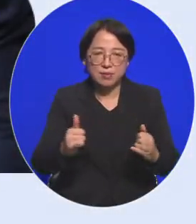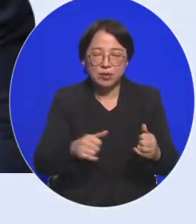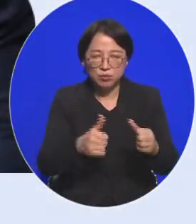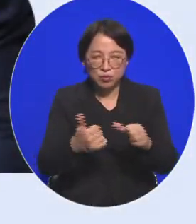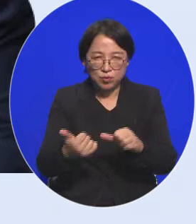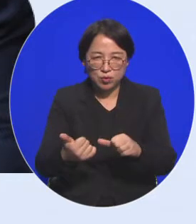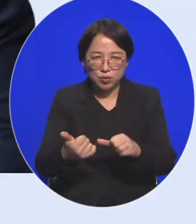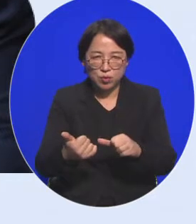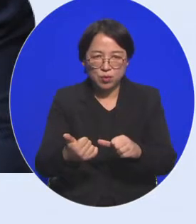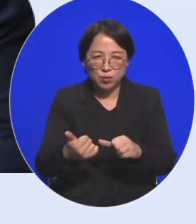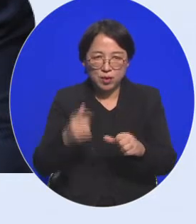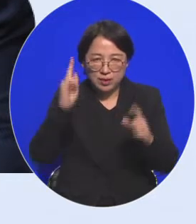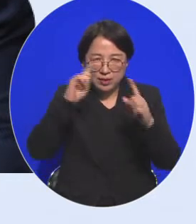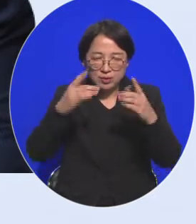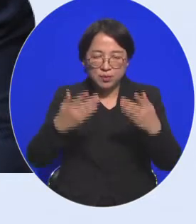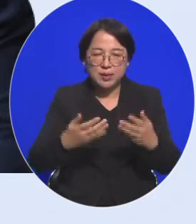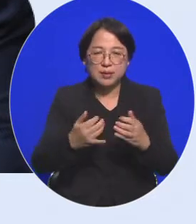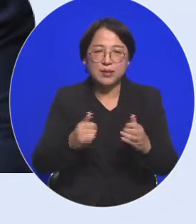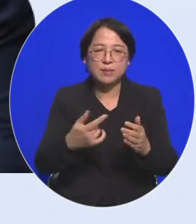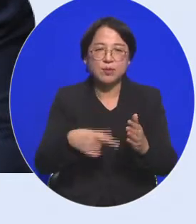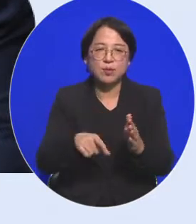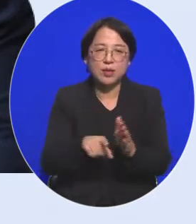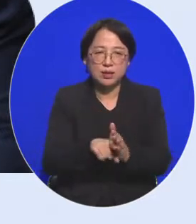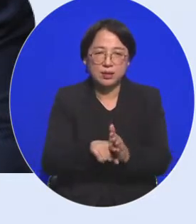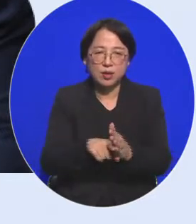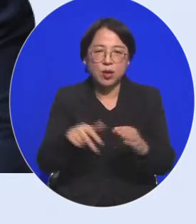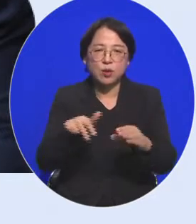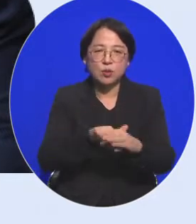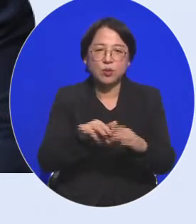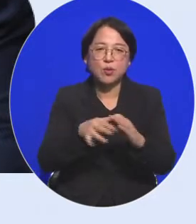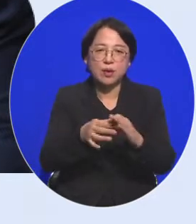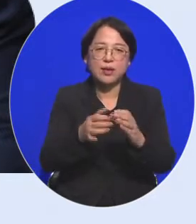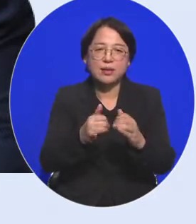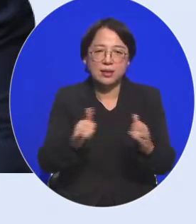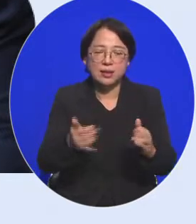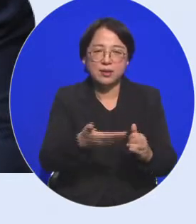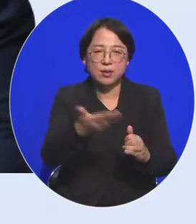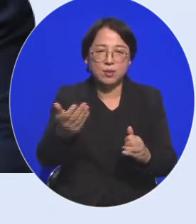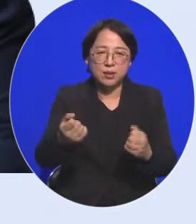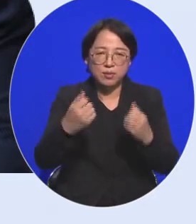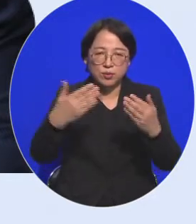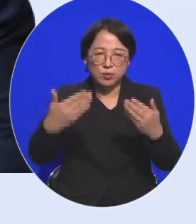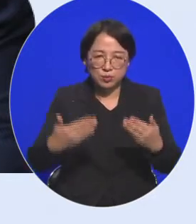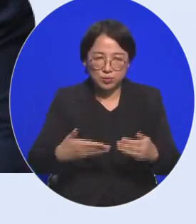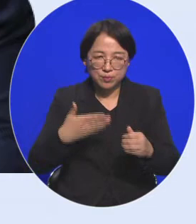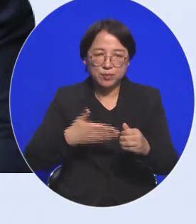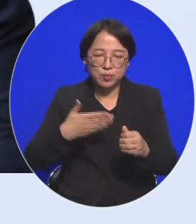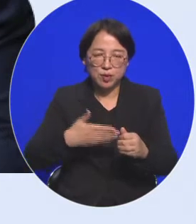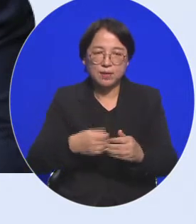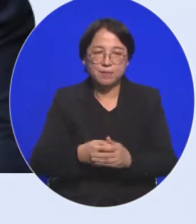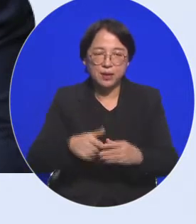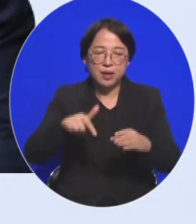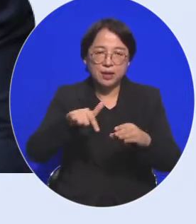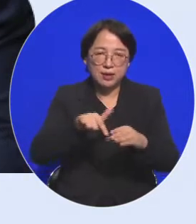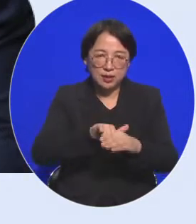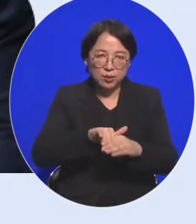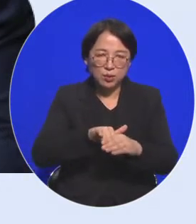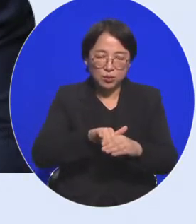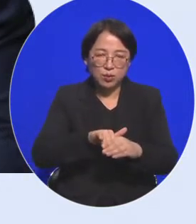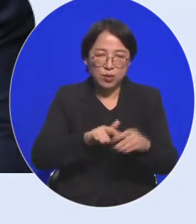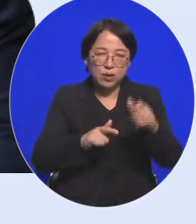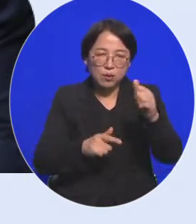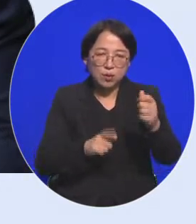추스르지 못하는 분들을 위해 종교계 원로들께서 힘을 주셨으면 한다고 말했습니다. 이어 기독교계 원로를